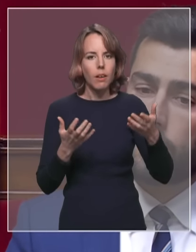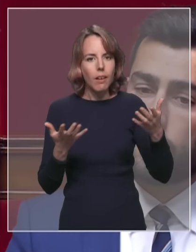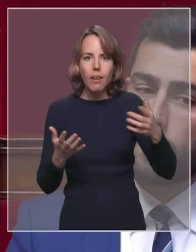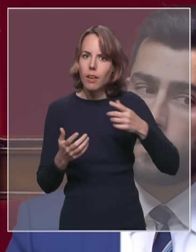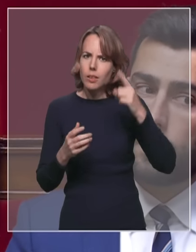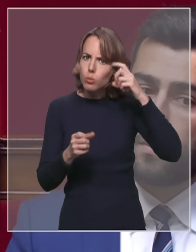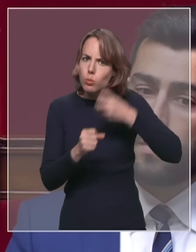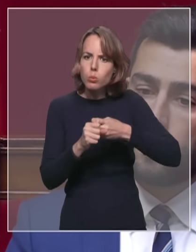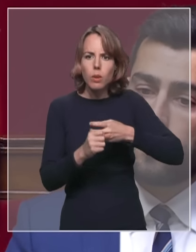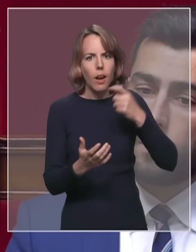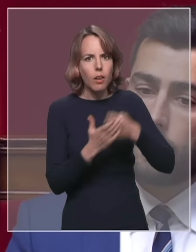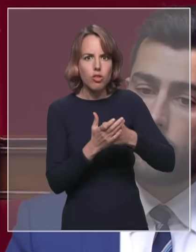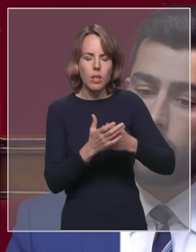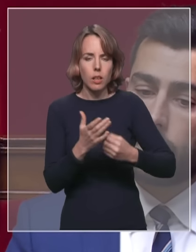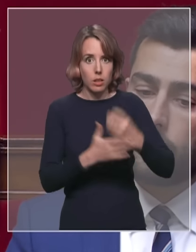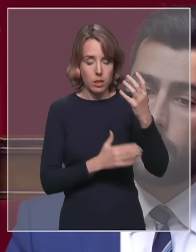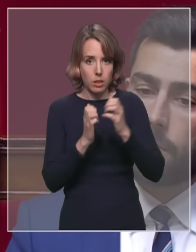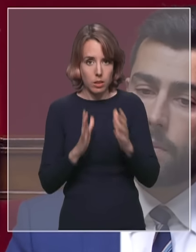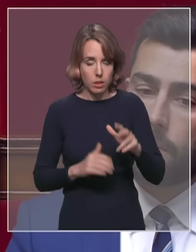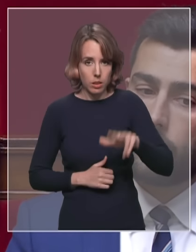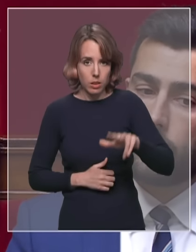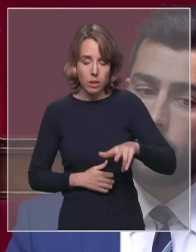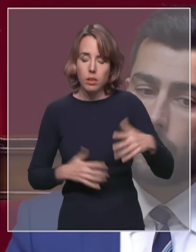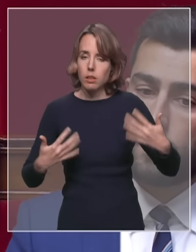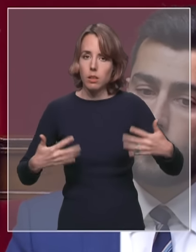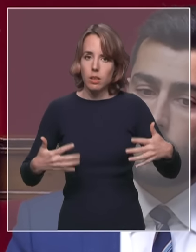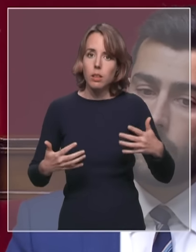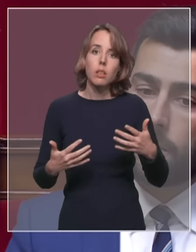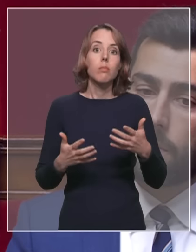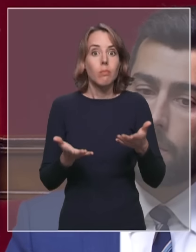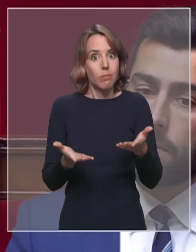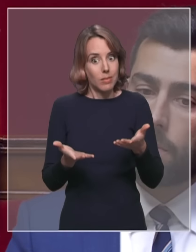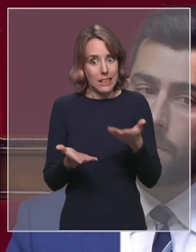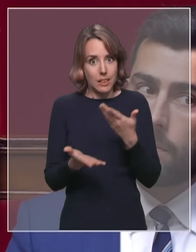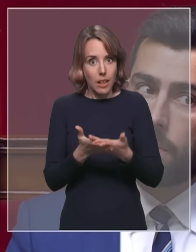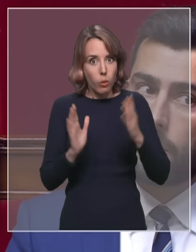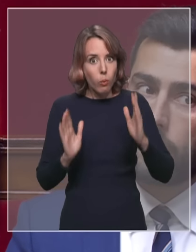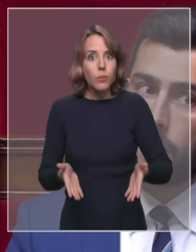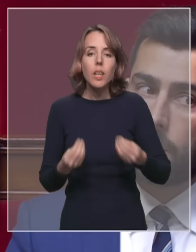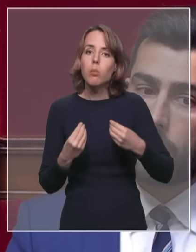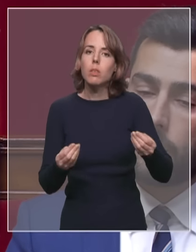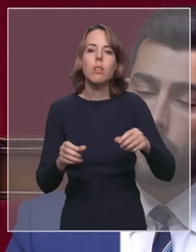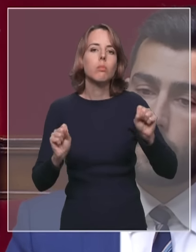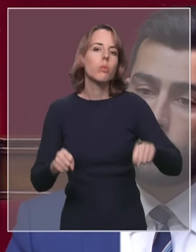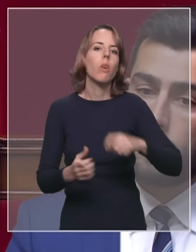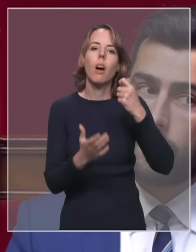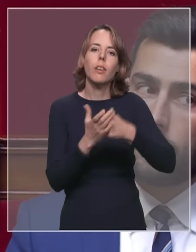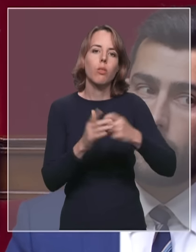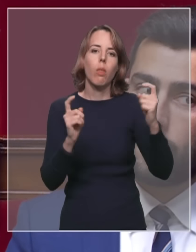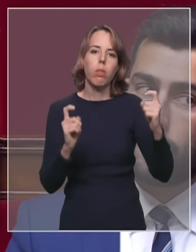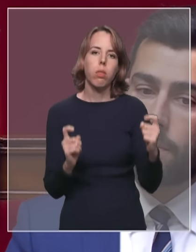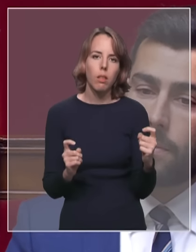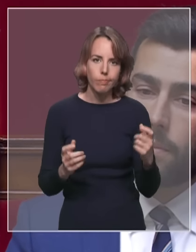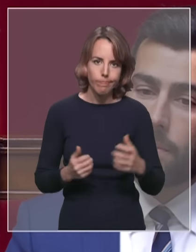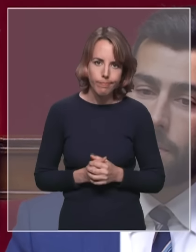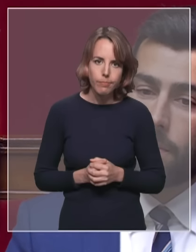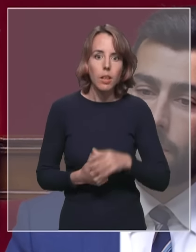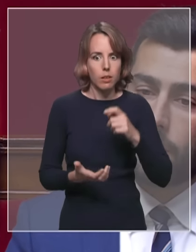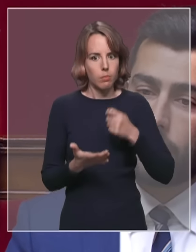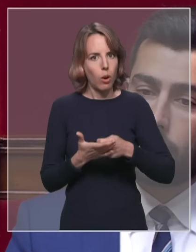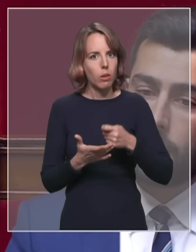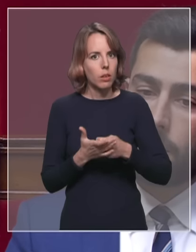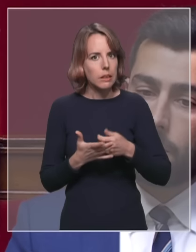les primo-accédants, cette mesure, si elle était confirmée, dégraderait un petit peu plus le pouvoir d'achat immobilier des Français. Rappelons que les banques, extrêmement